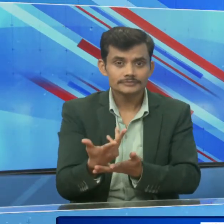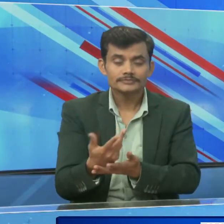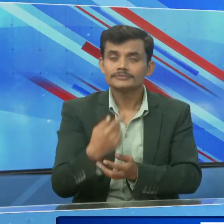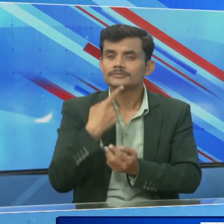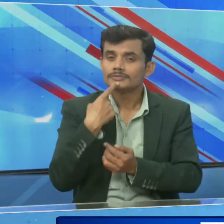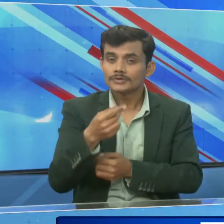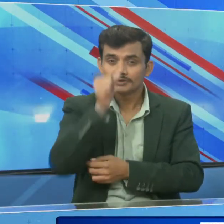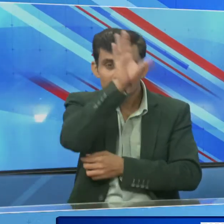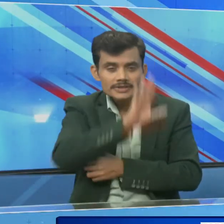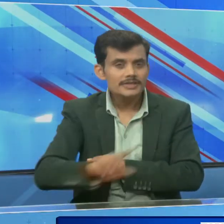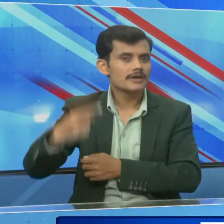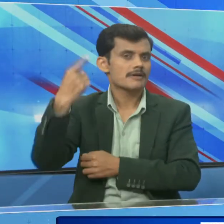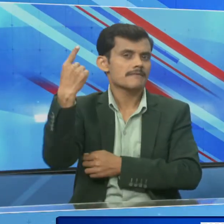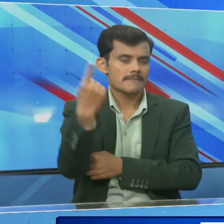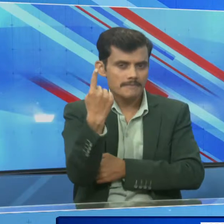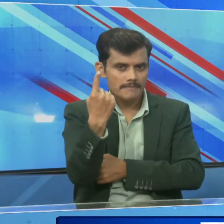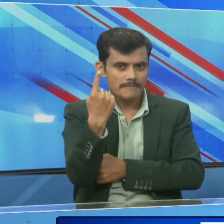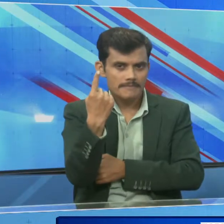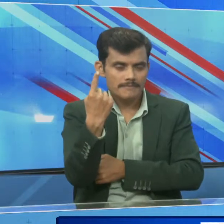one nation,